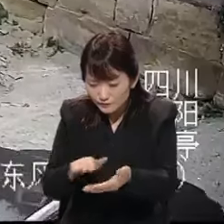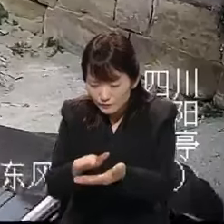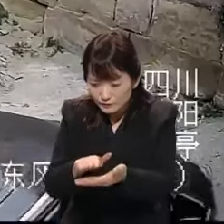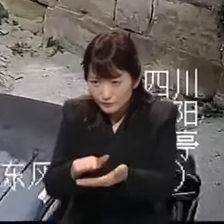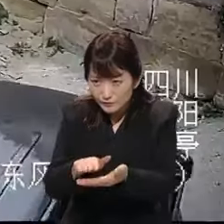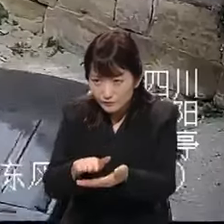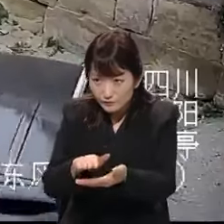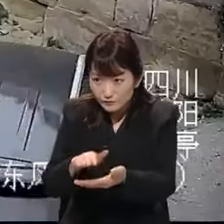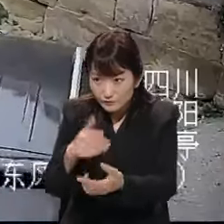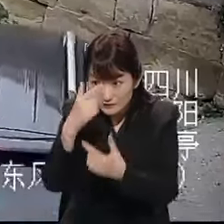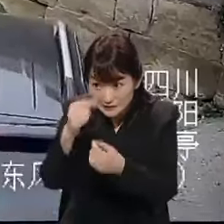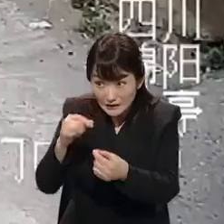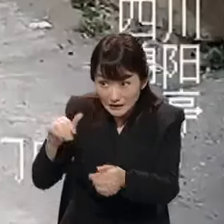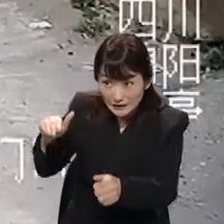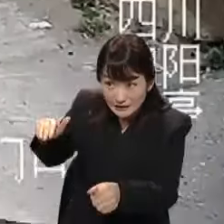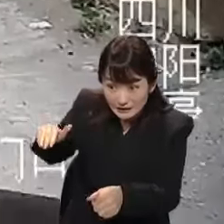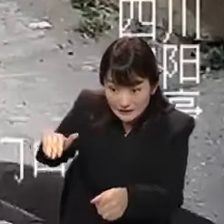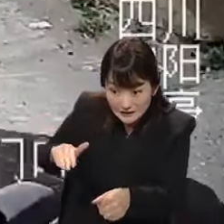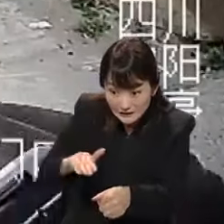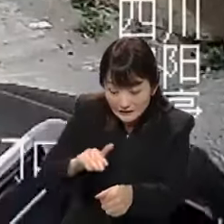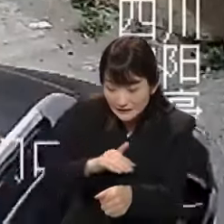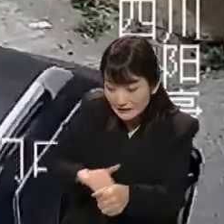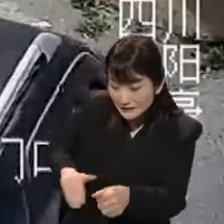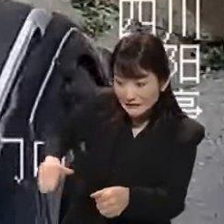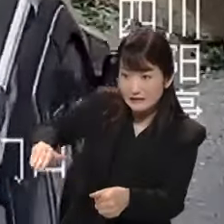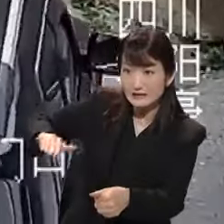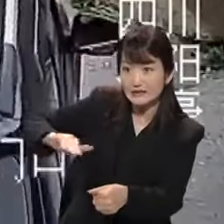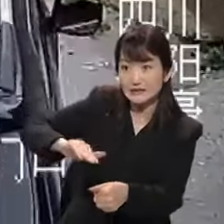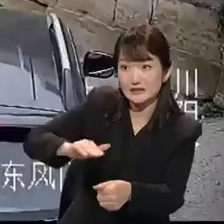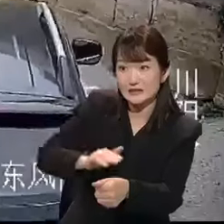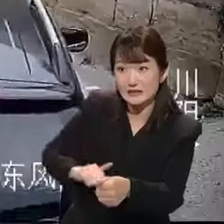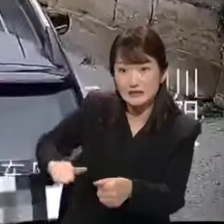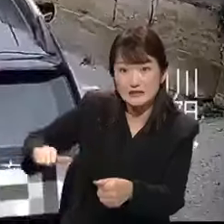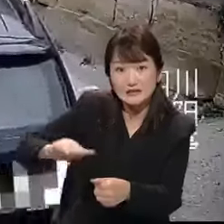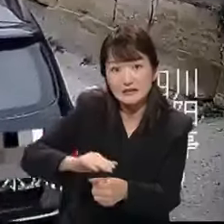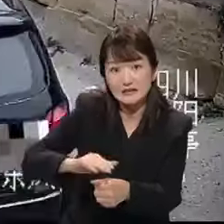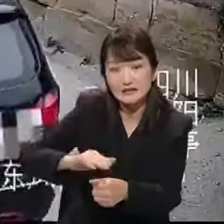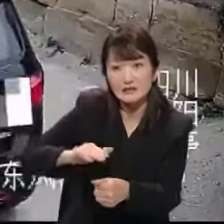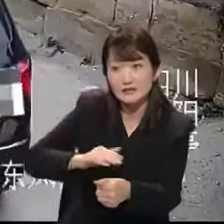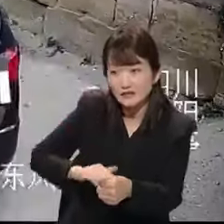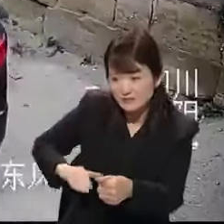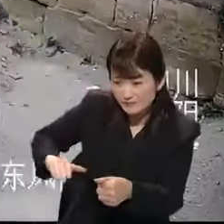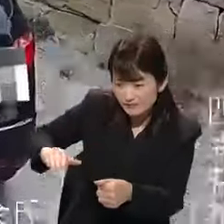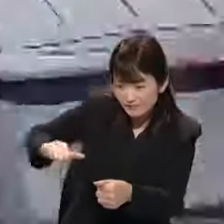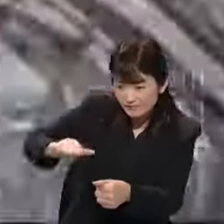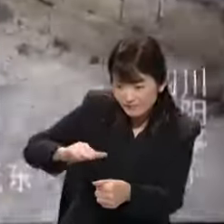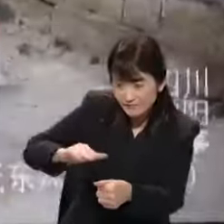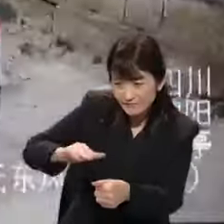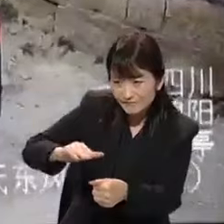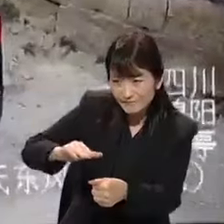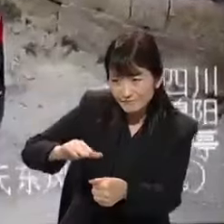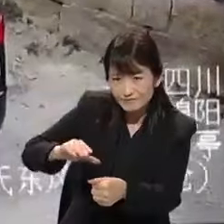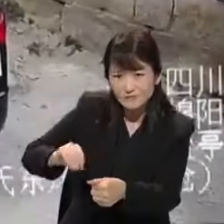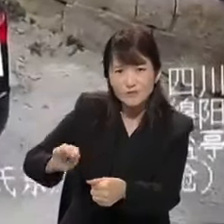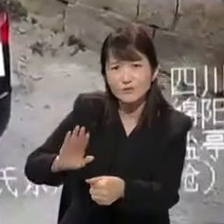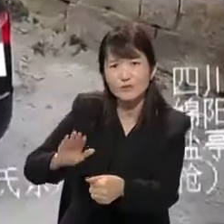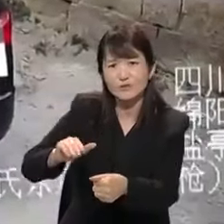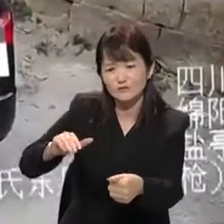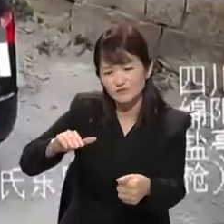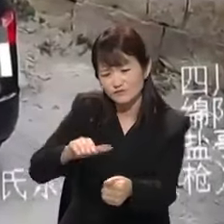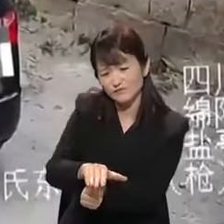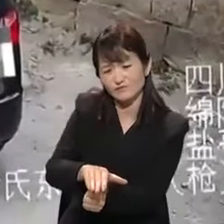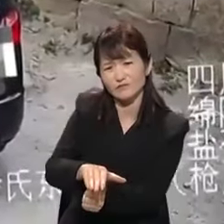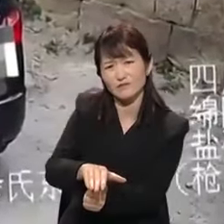그런데 때마침 차가운데가 들어섭니다. 안 돼. 이 차는 멈추질 않았고요. 아이는 그대로 그 아래